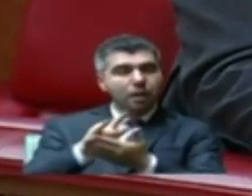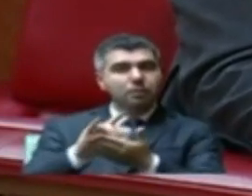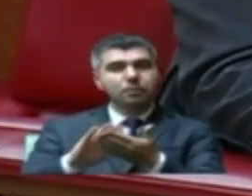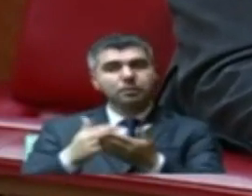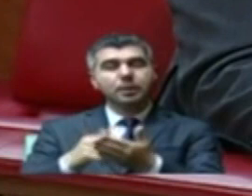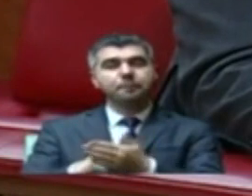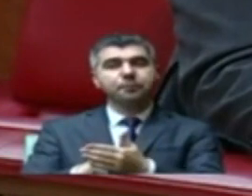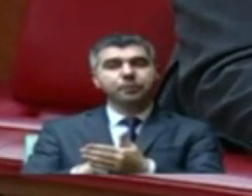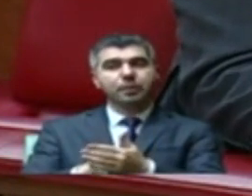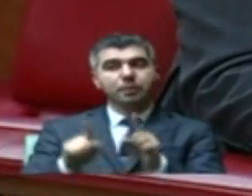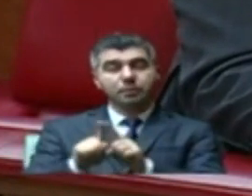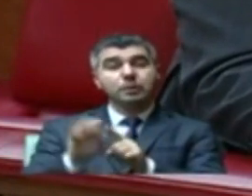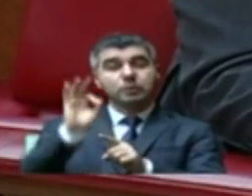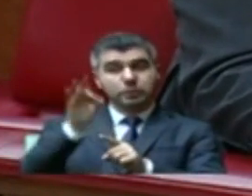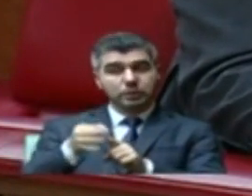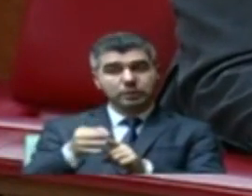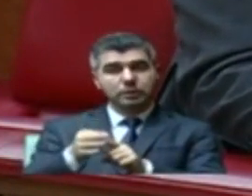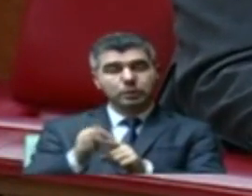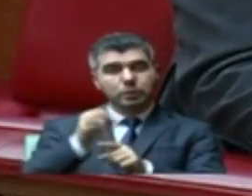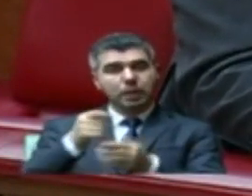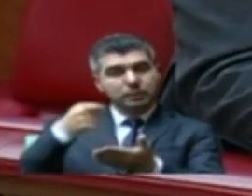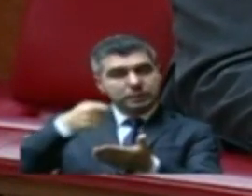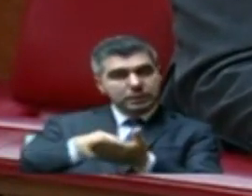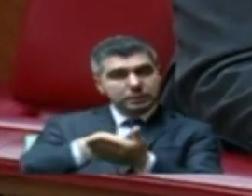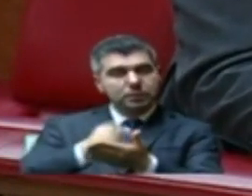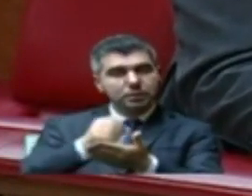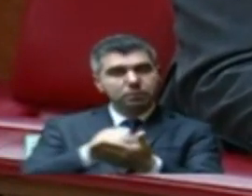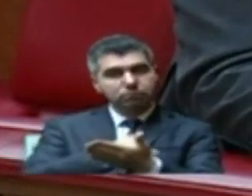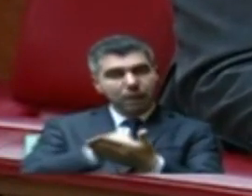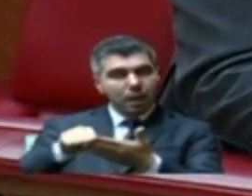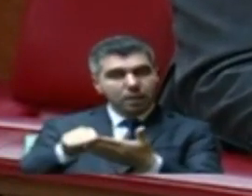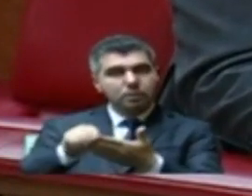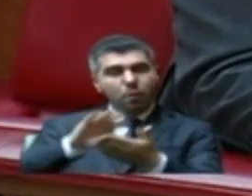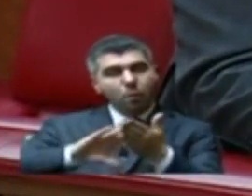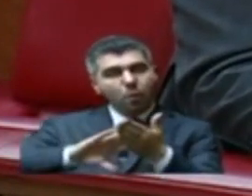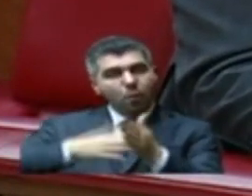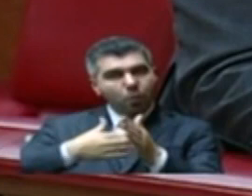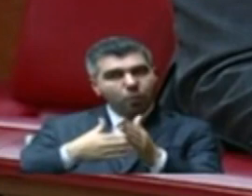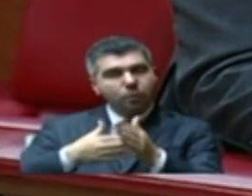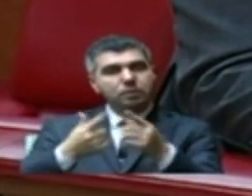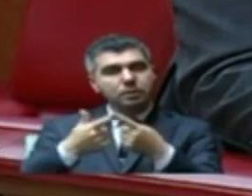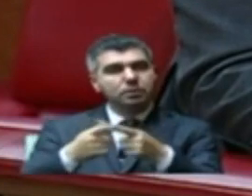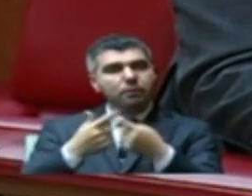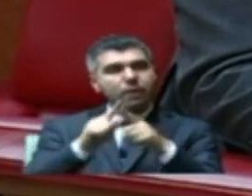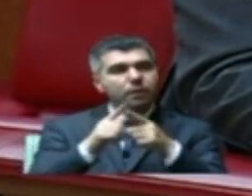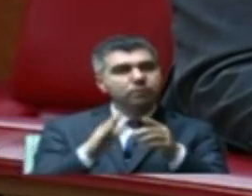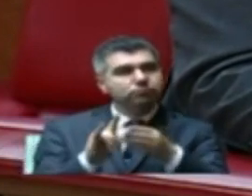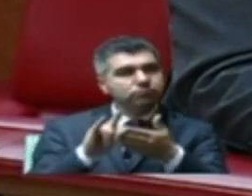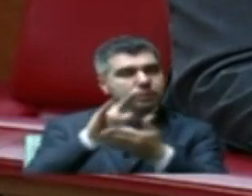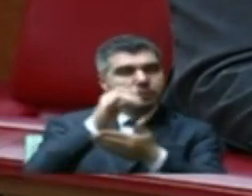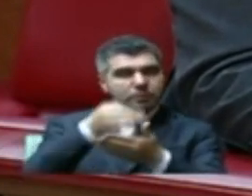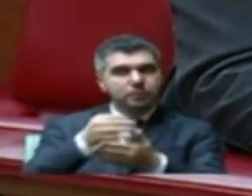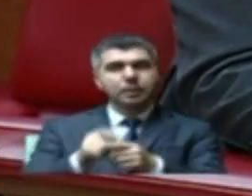أعرب وأفصح عن رغبته في الأداء الفوري لما بذمته حتى يتمكن من متابعة